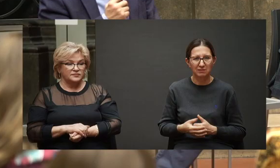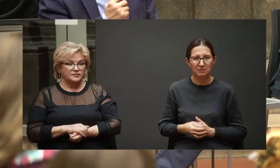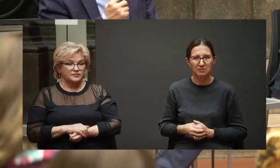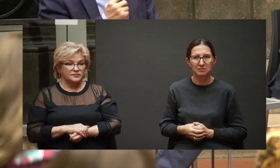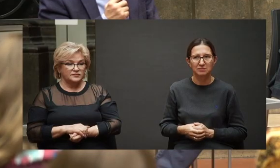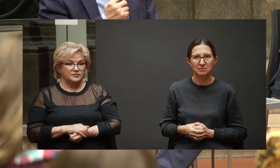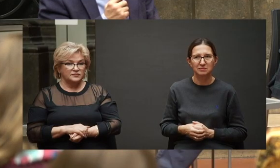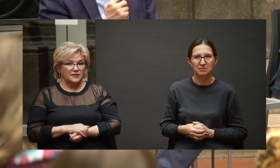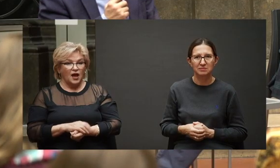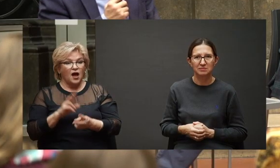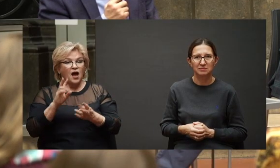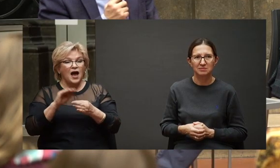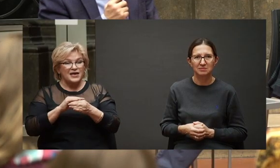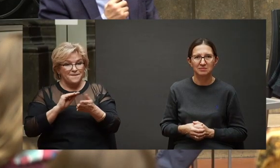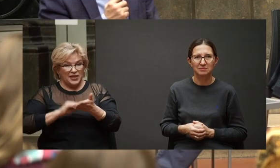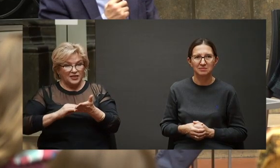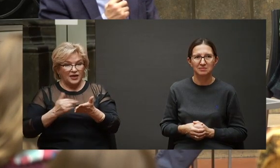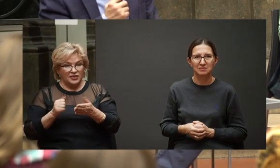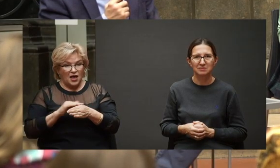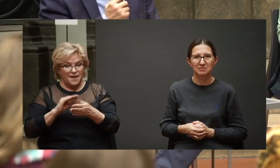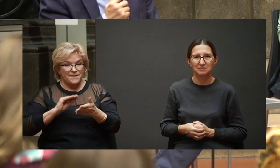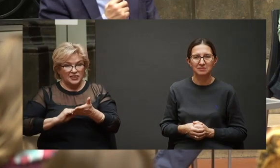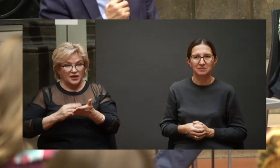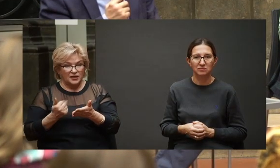Они именные, да?